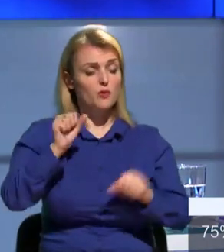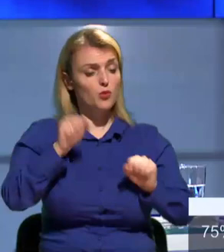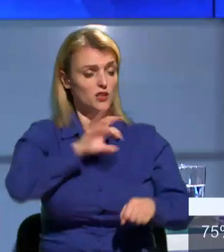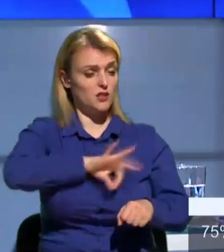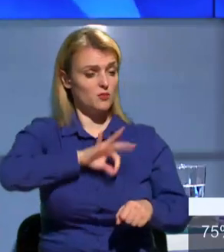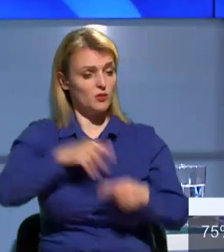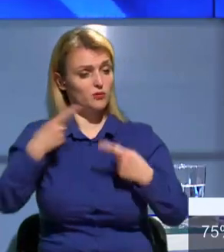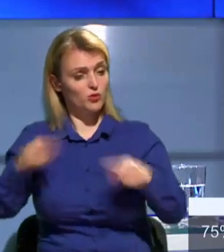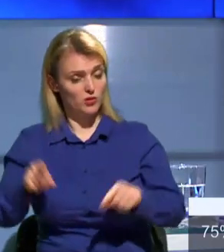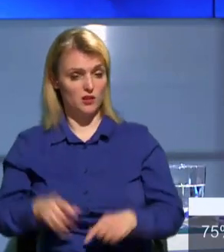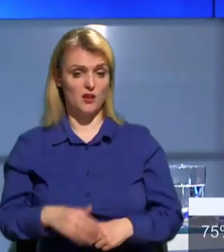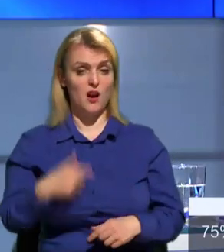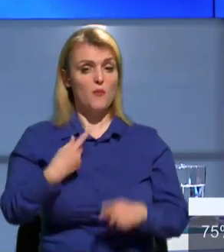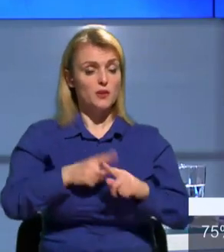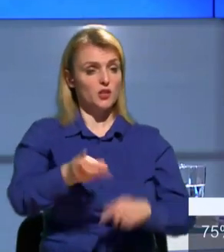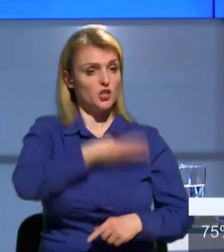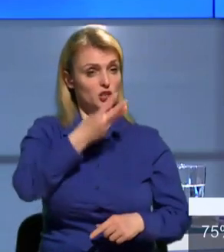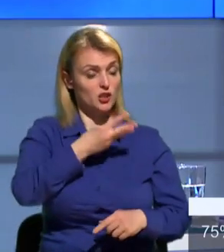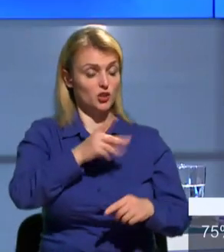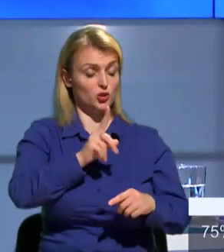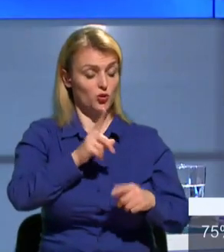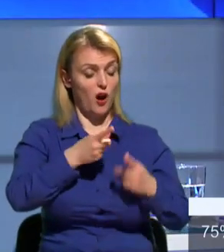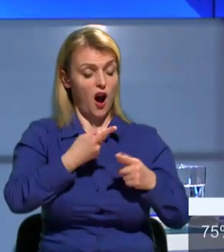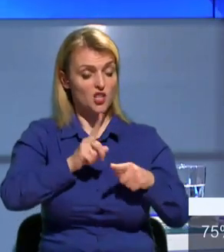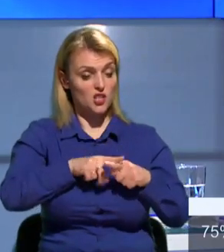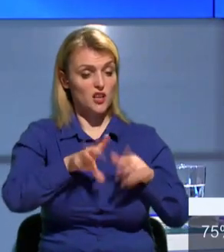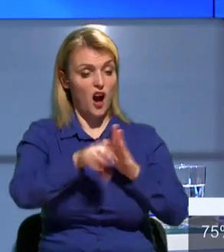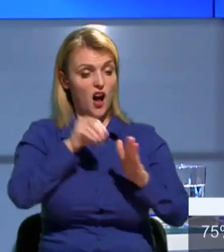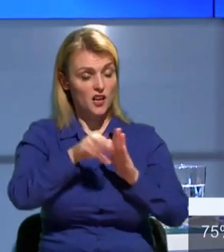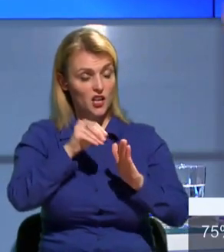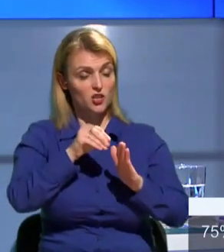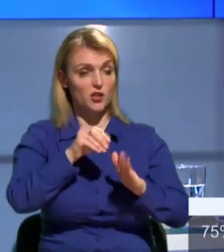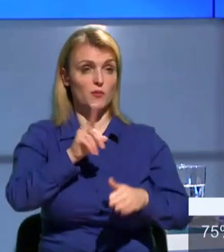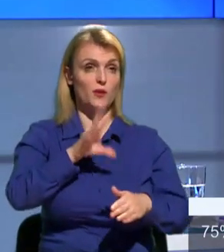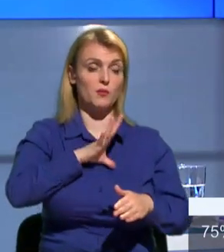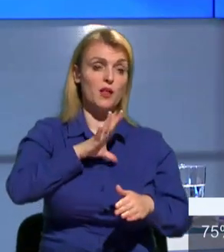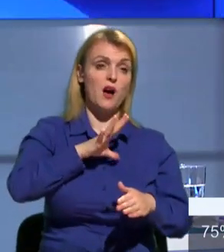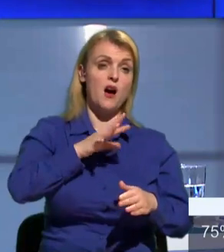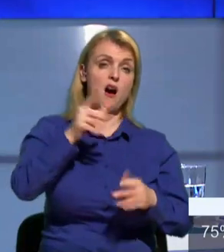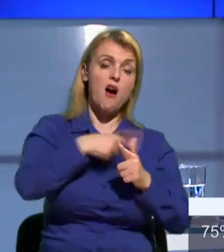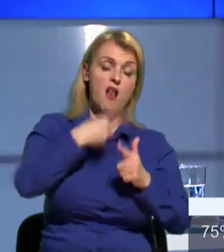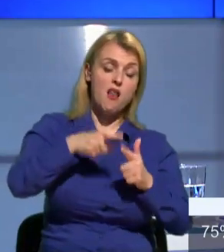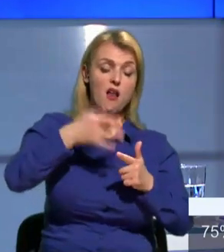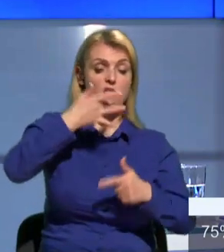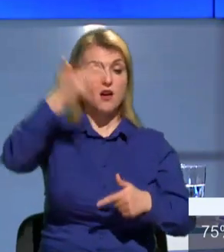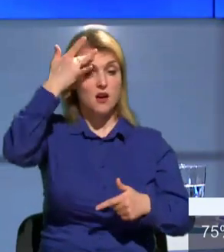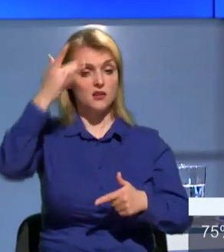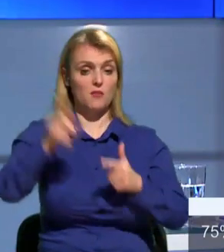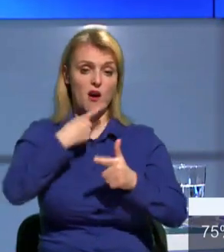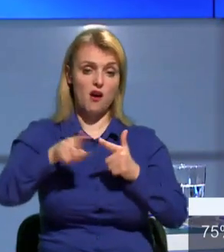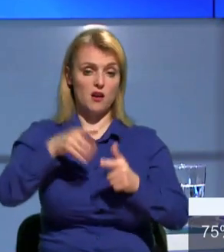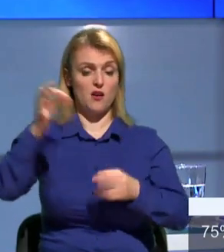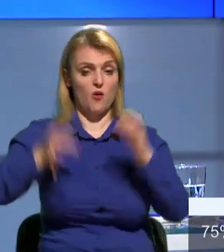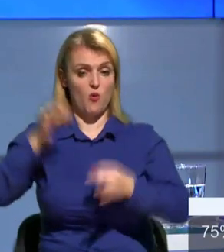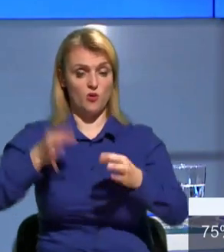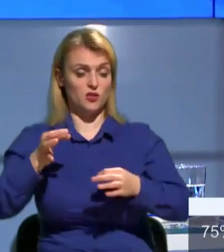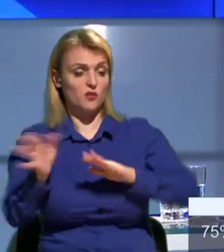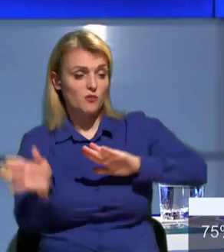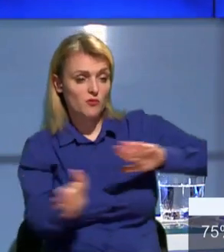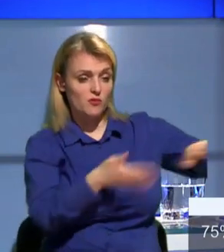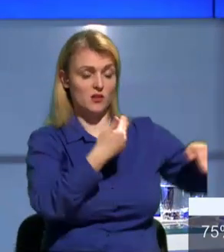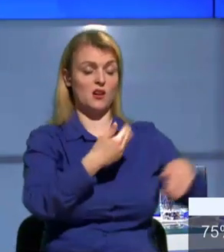Deci mi-aș dori ca alegerile anticipate să aibă loc în primăvară, în vară sau în toamna anului viitor. Să trecem această iarnă, să trecem din pandemie și